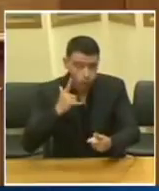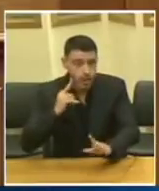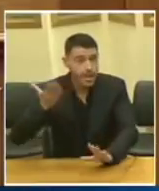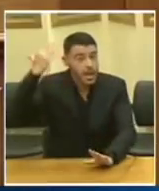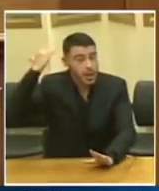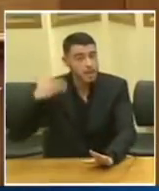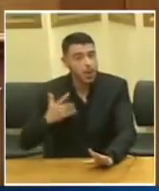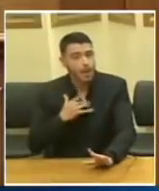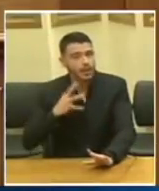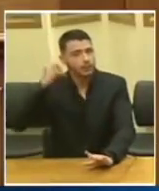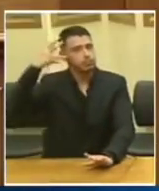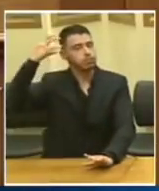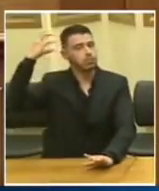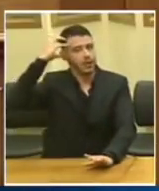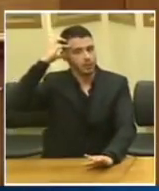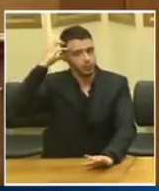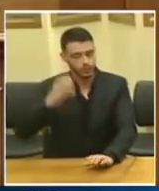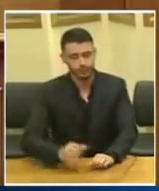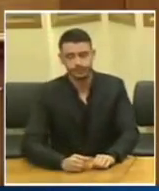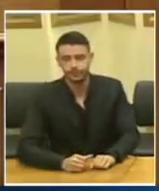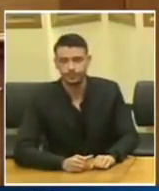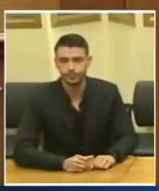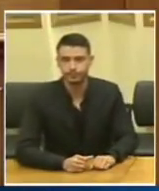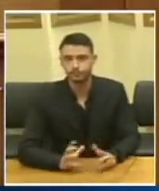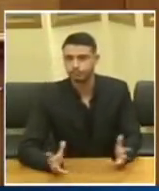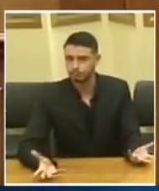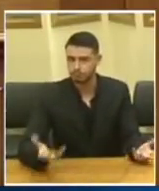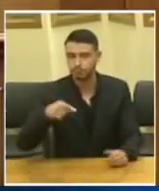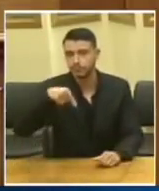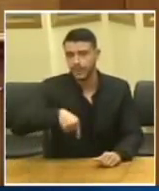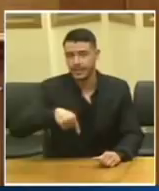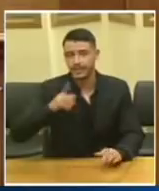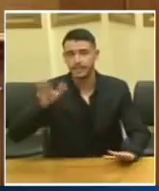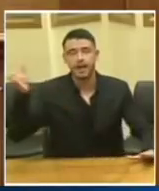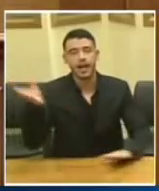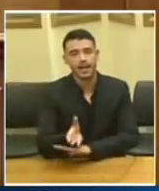Ο πύρινος μαχητής λοιπόν όμως ήρθε σήμερα να πει ότι εγώ είμαι εθνομηδενιστής.